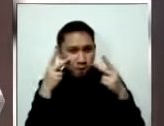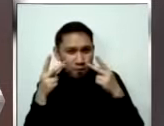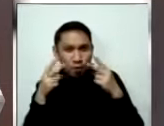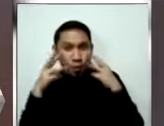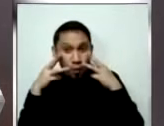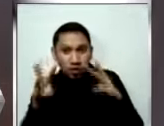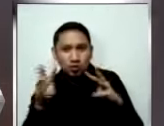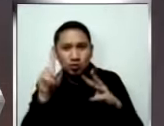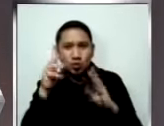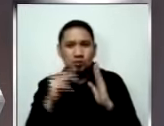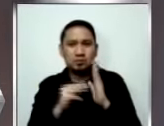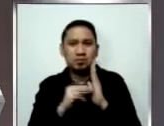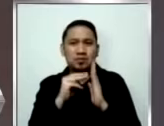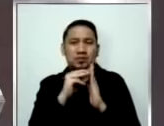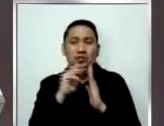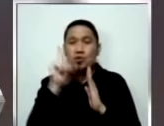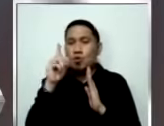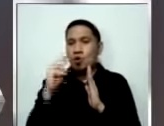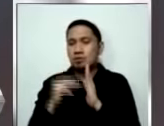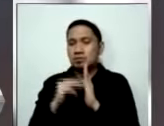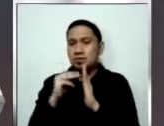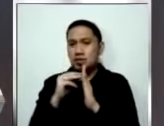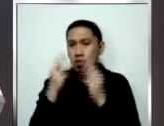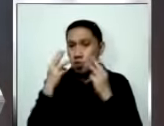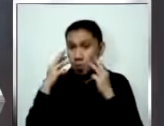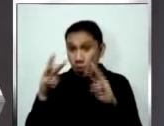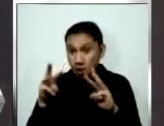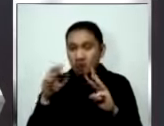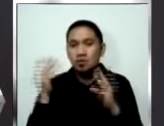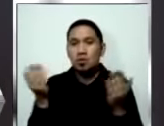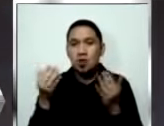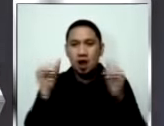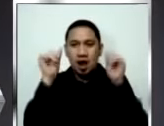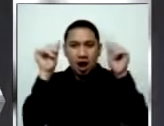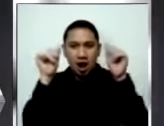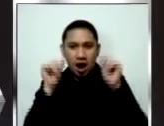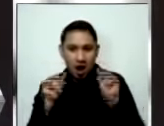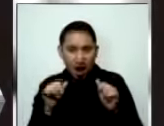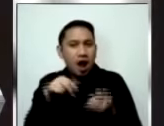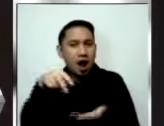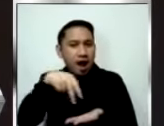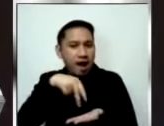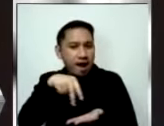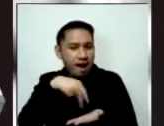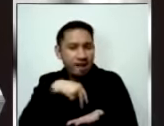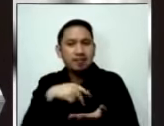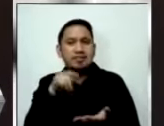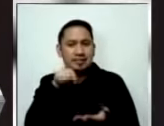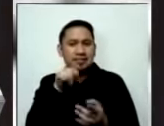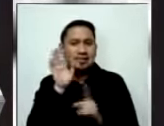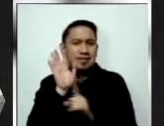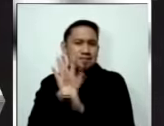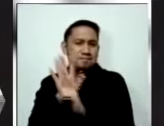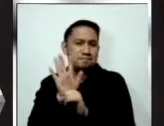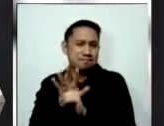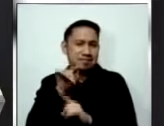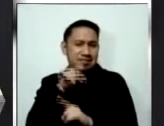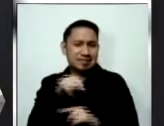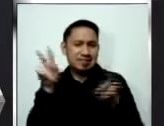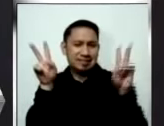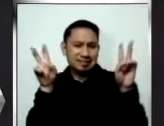Naka 1 million views din si Dave Bornea sa post niya ng pagsayaw ng click na Binibining Marikit.